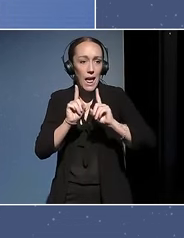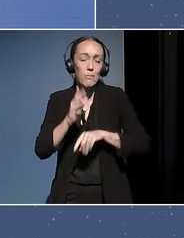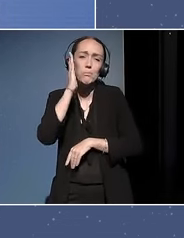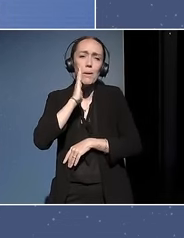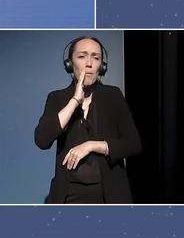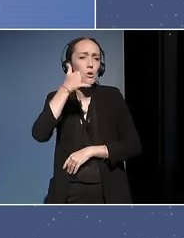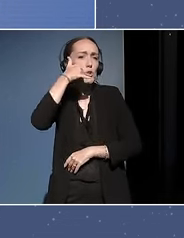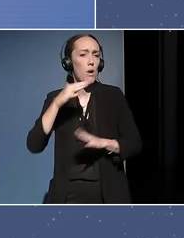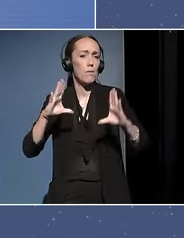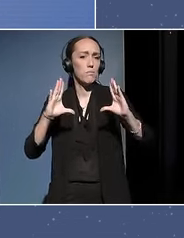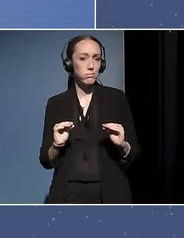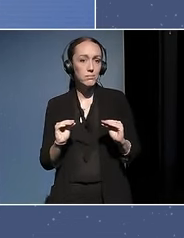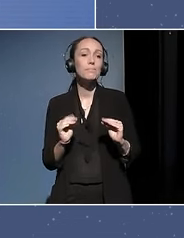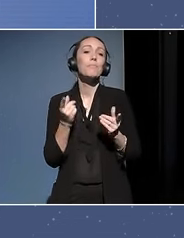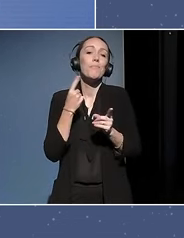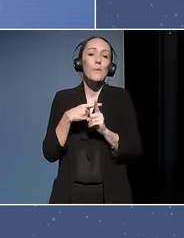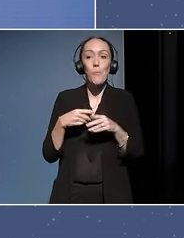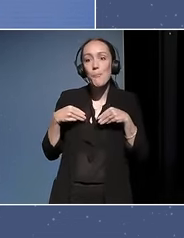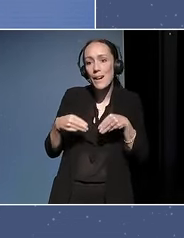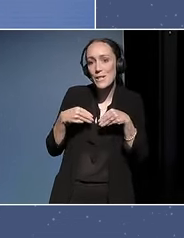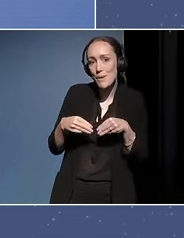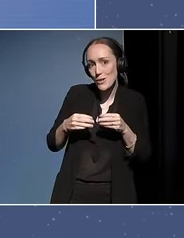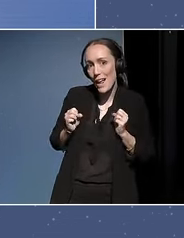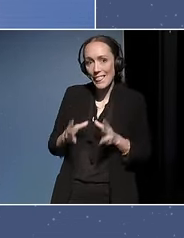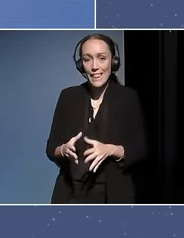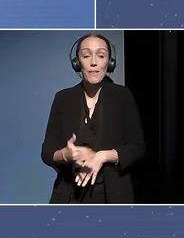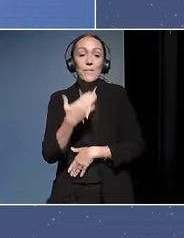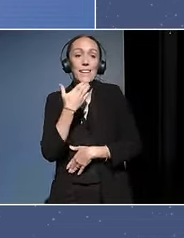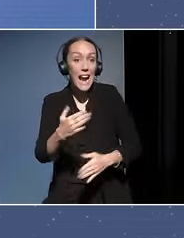scienza Grazie per l'attenzione e buon ascolto